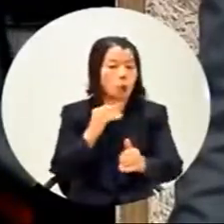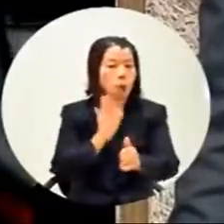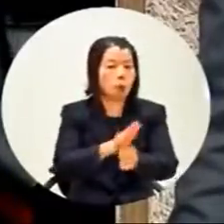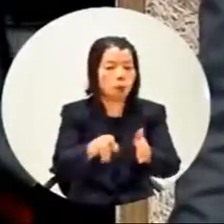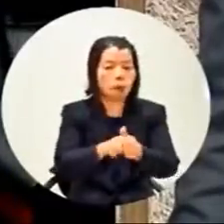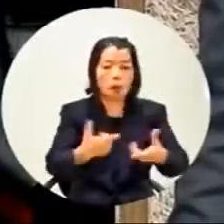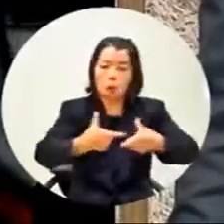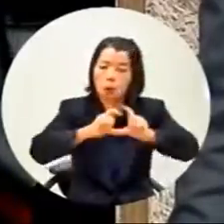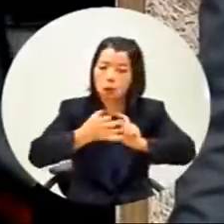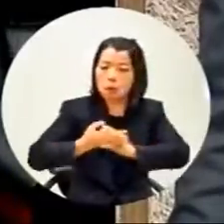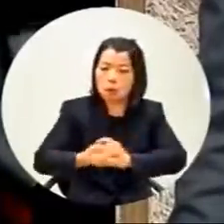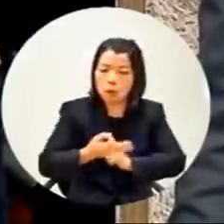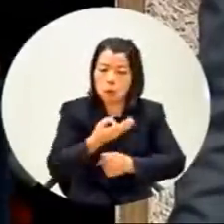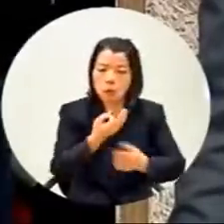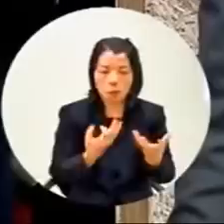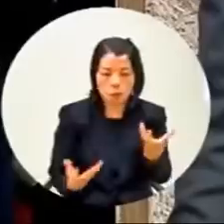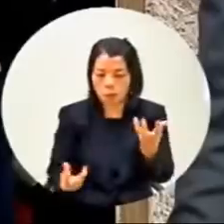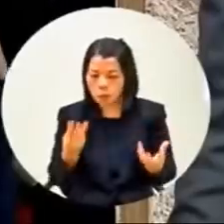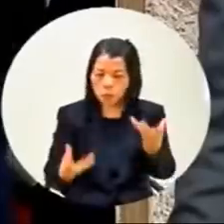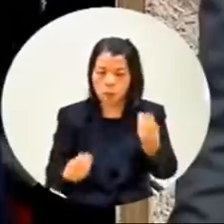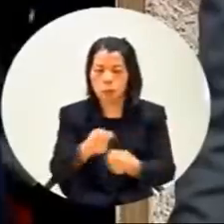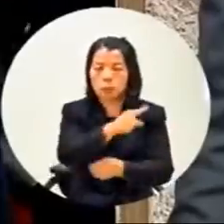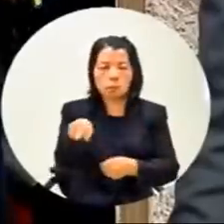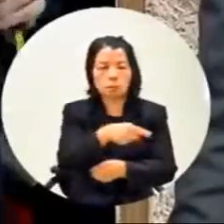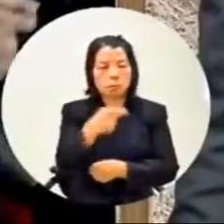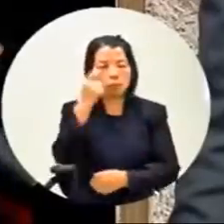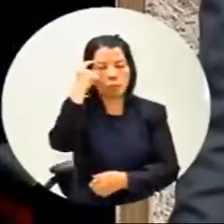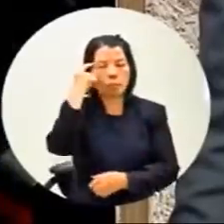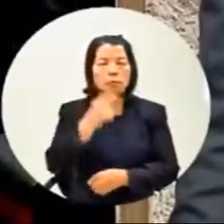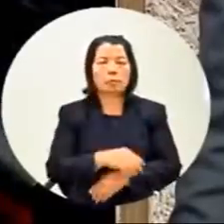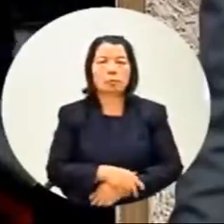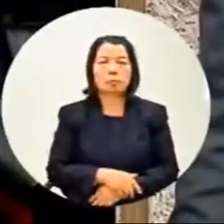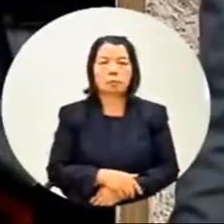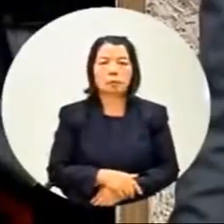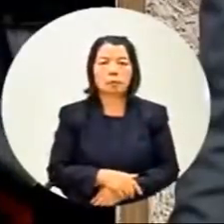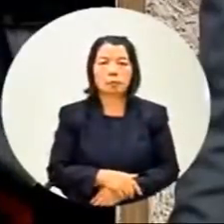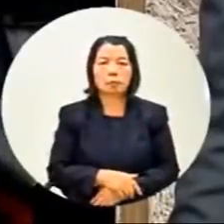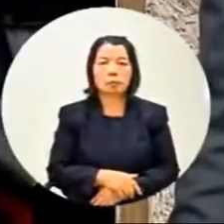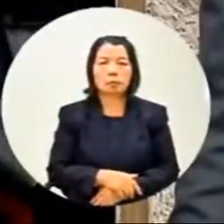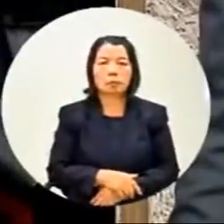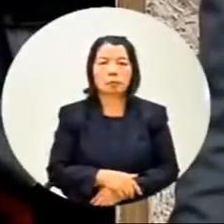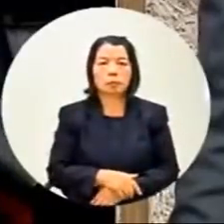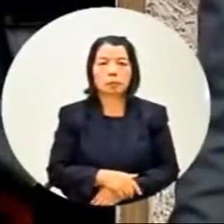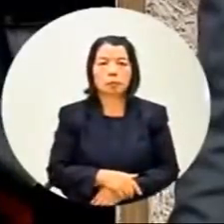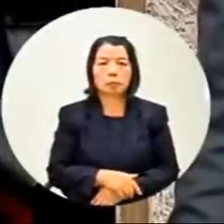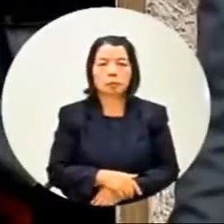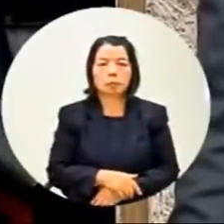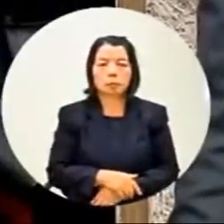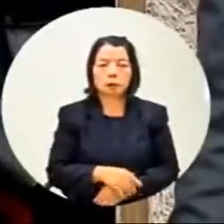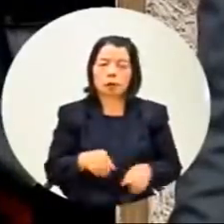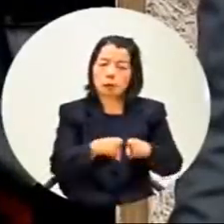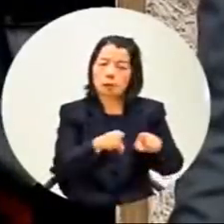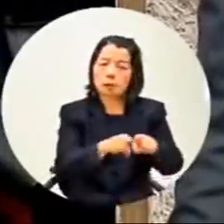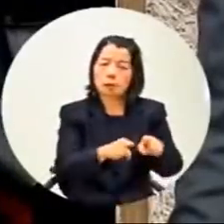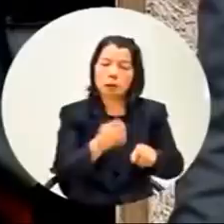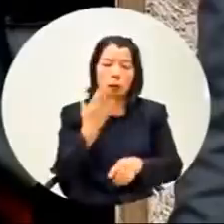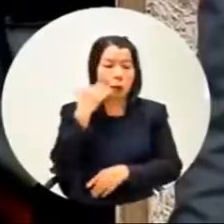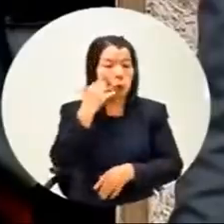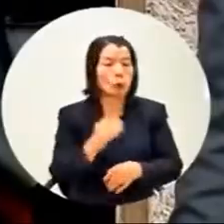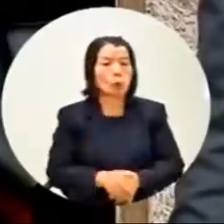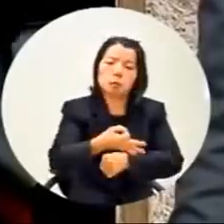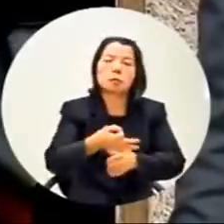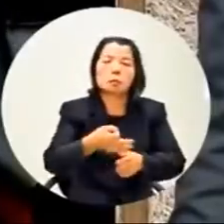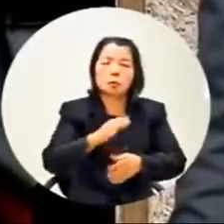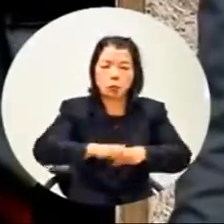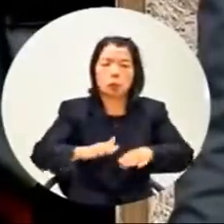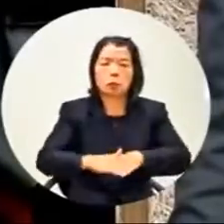会比较多，大家自己去想。那局长，你刚才讲说一般如果违约会有罚